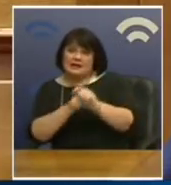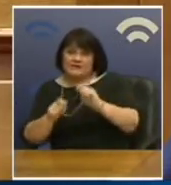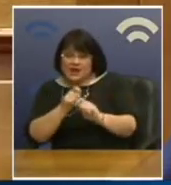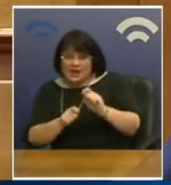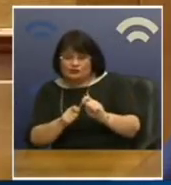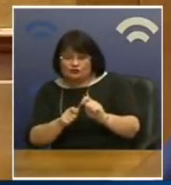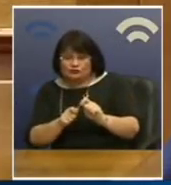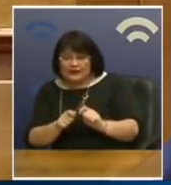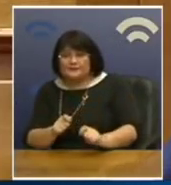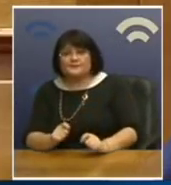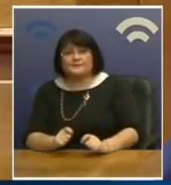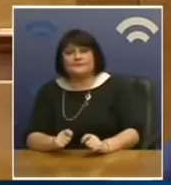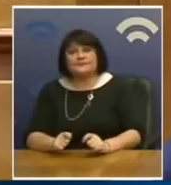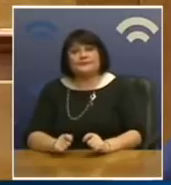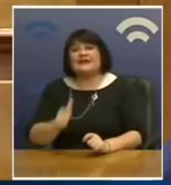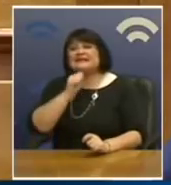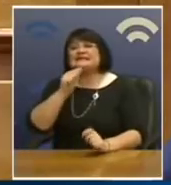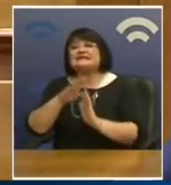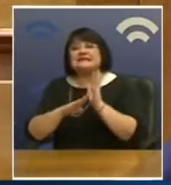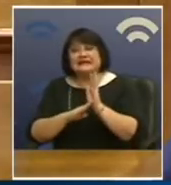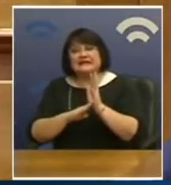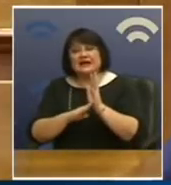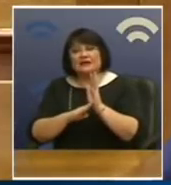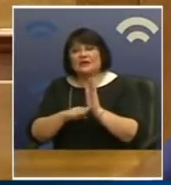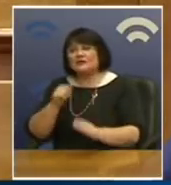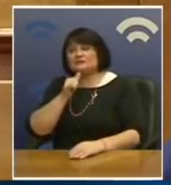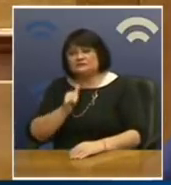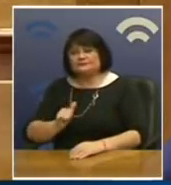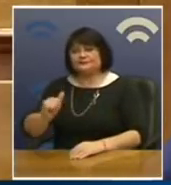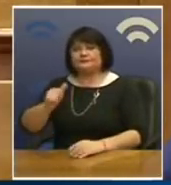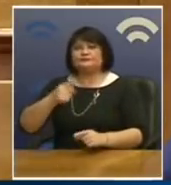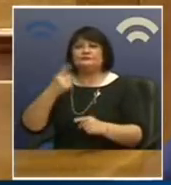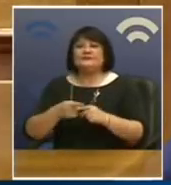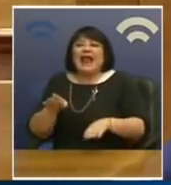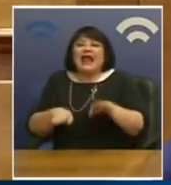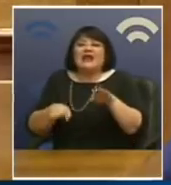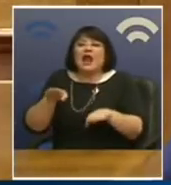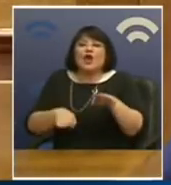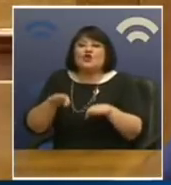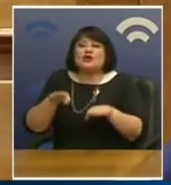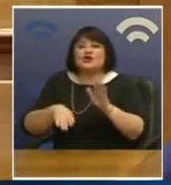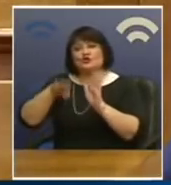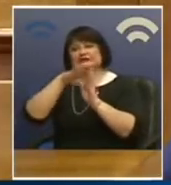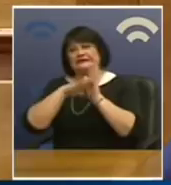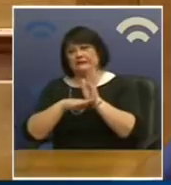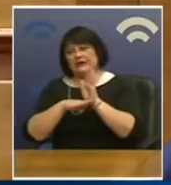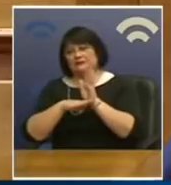και μέσω του συντάγματος ενός παγίου εκλογικού αναλογικού συστήματος, αναλογικού εκλογικού συστήματος.